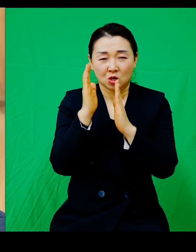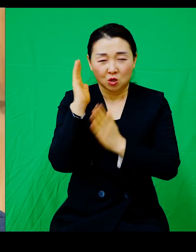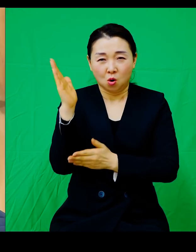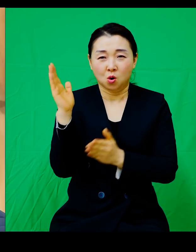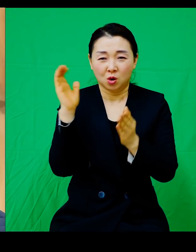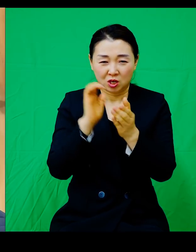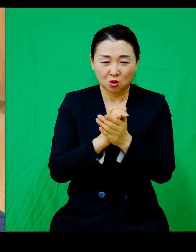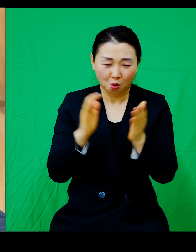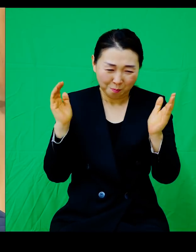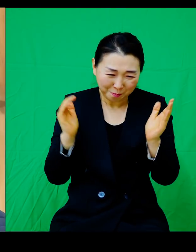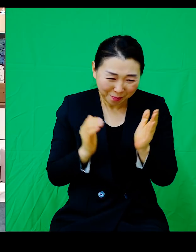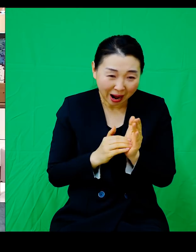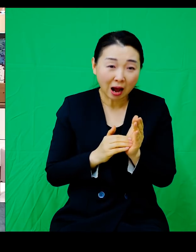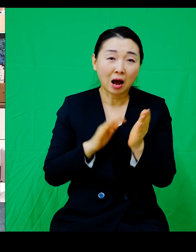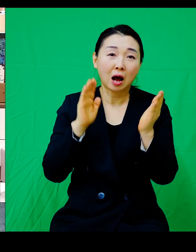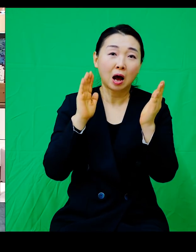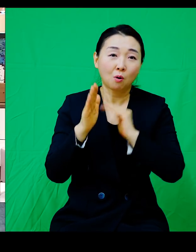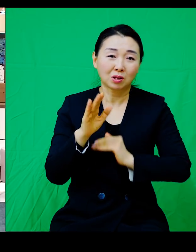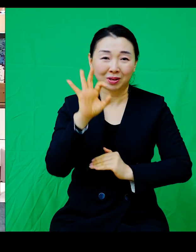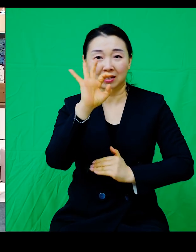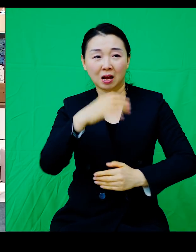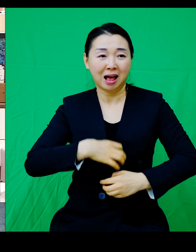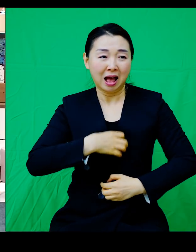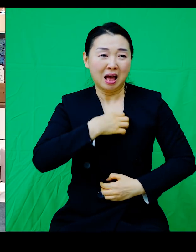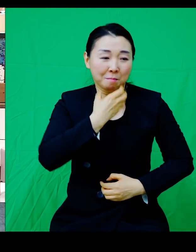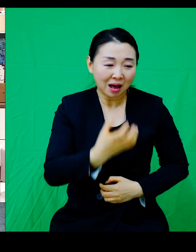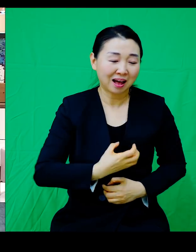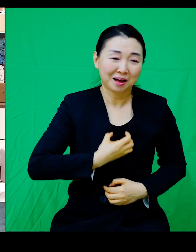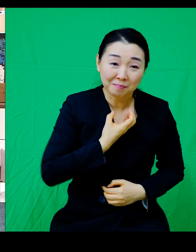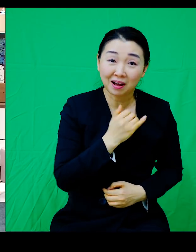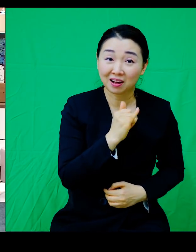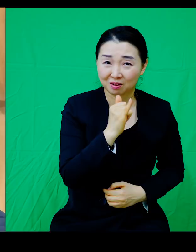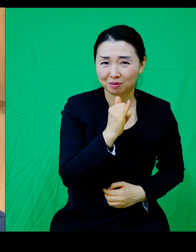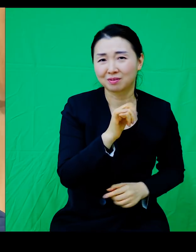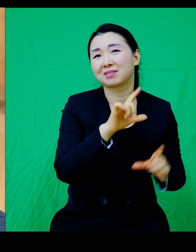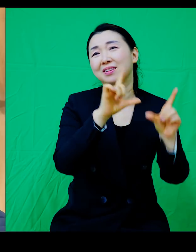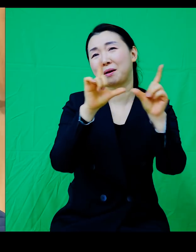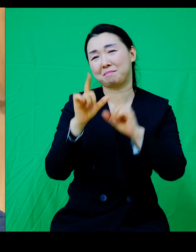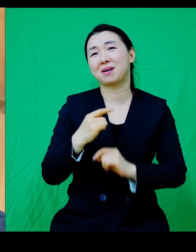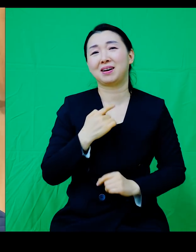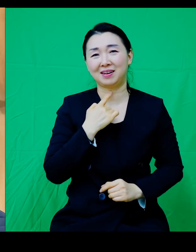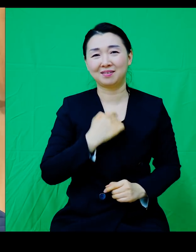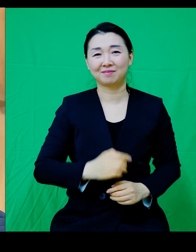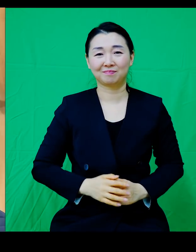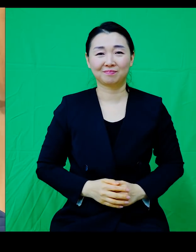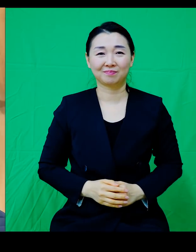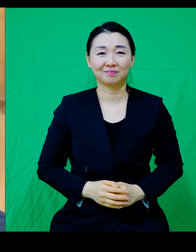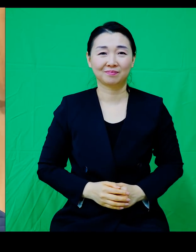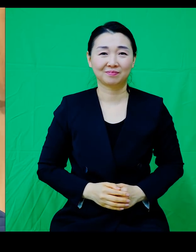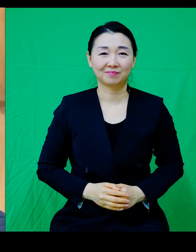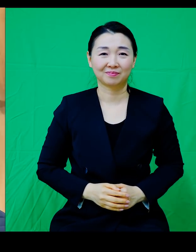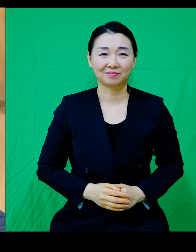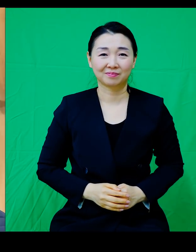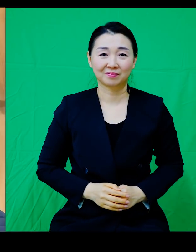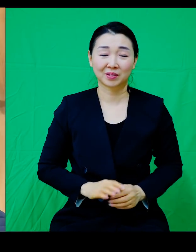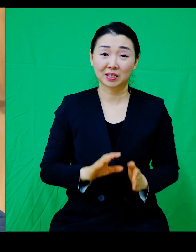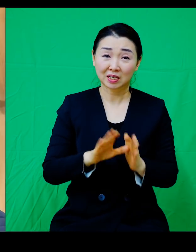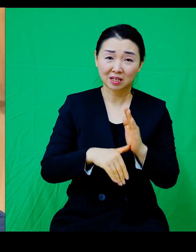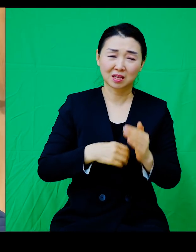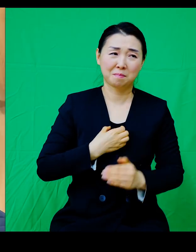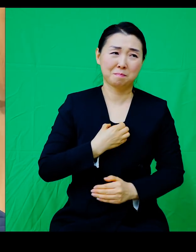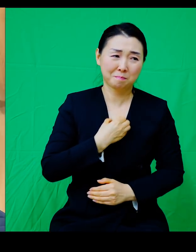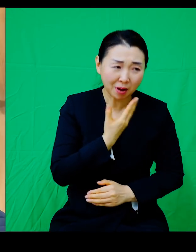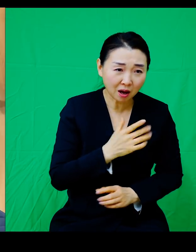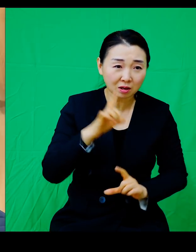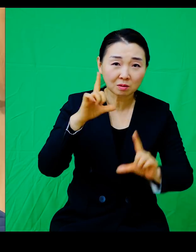설교 기도하시자마자 막 화장실 가서 막 다 개어내고 그런 삶을 좀 살았던 것 같아요. 근데 그때